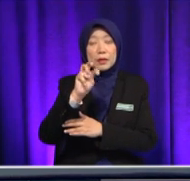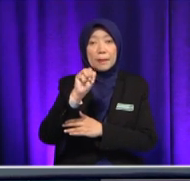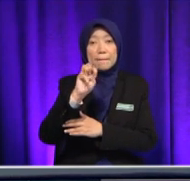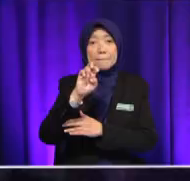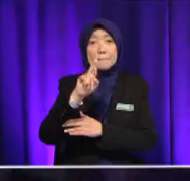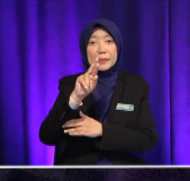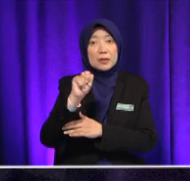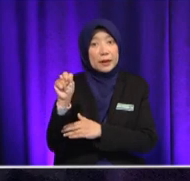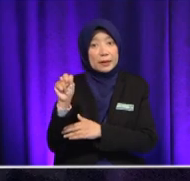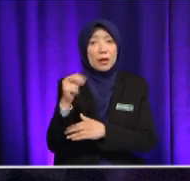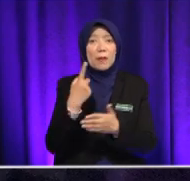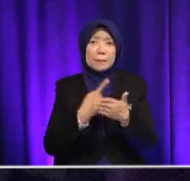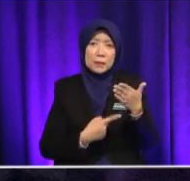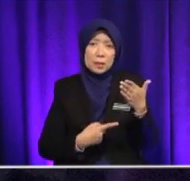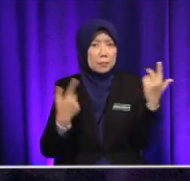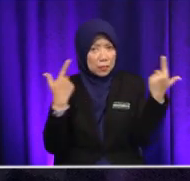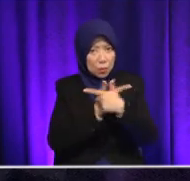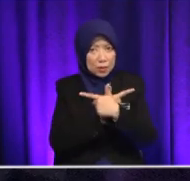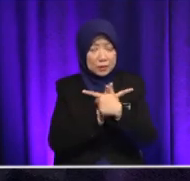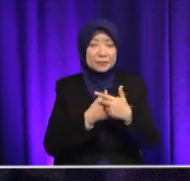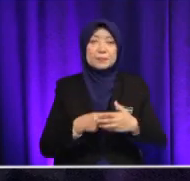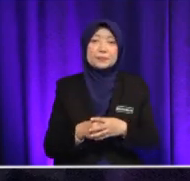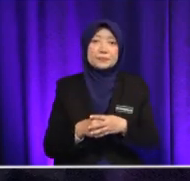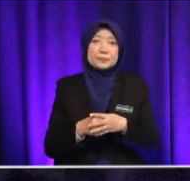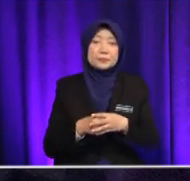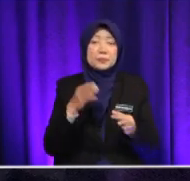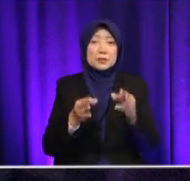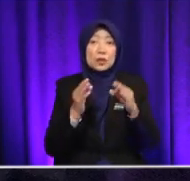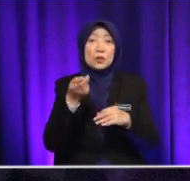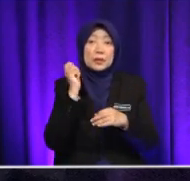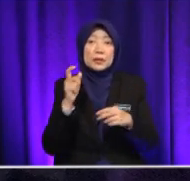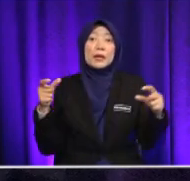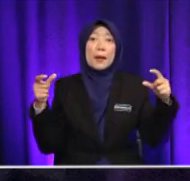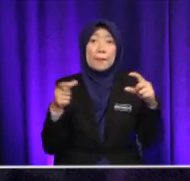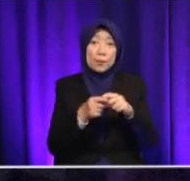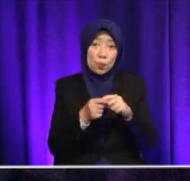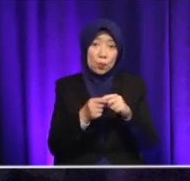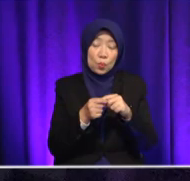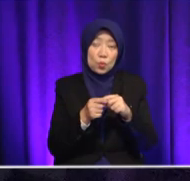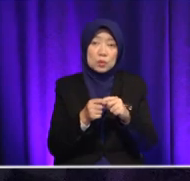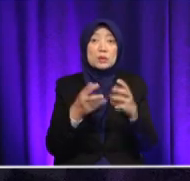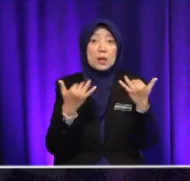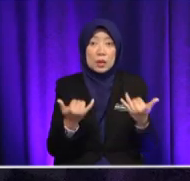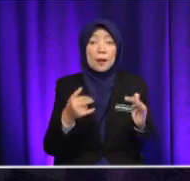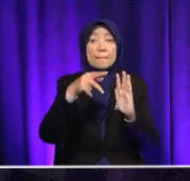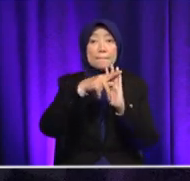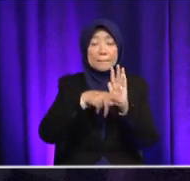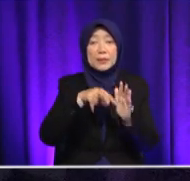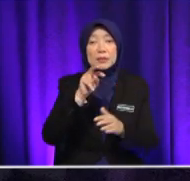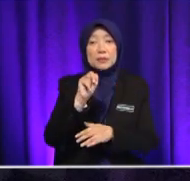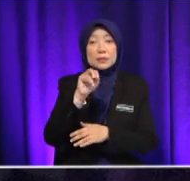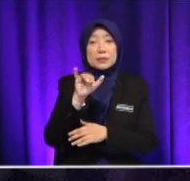berlawanan antara satu sama lain. Ya. Kalau polimer nak gabung. Kalau penyah polimeran